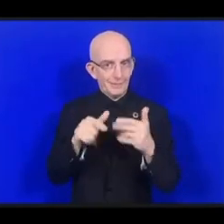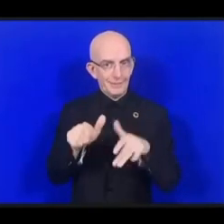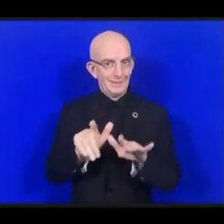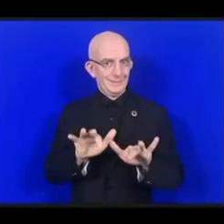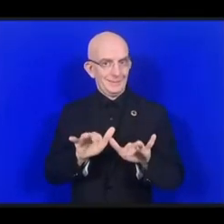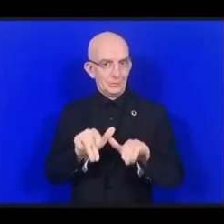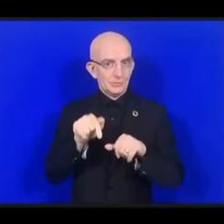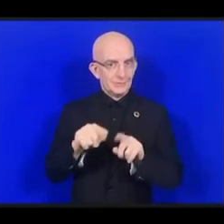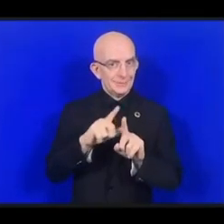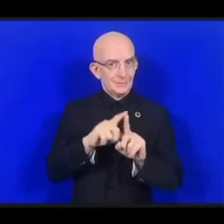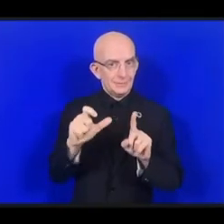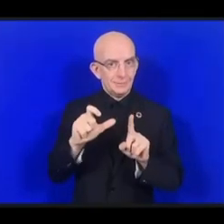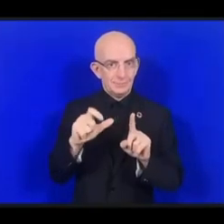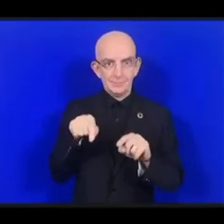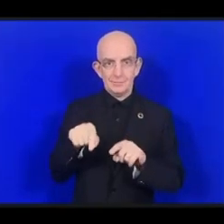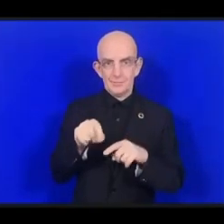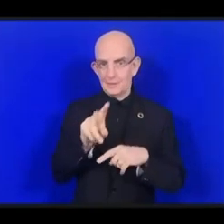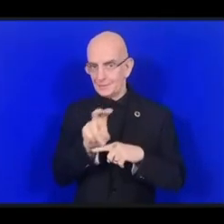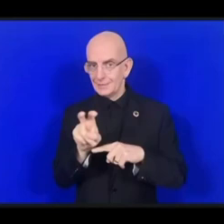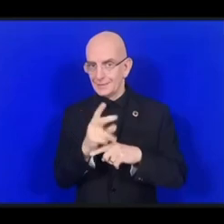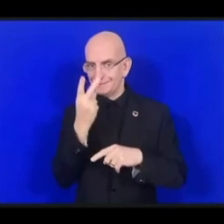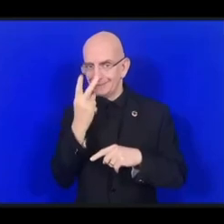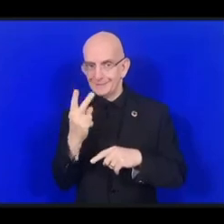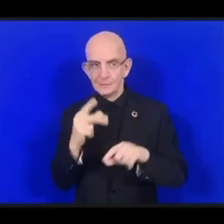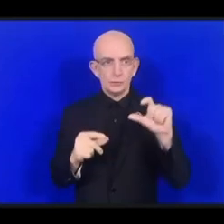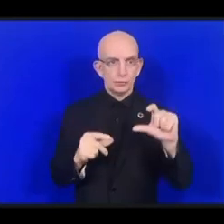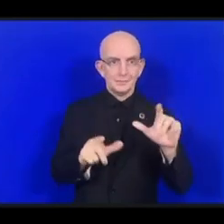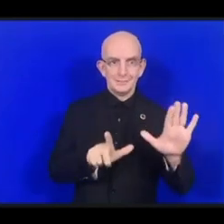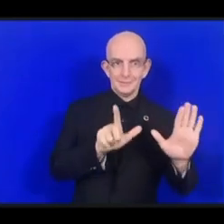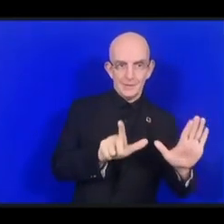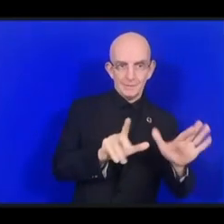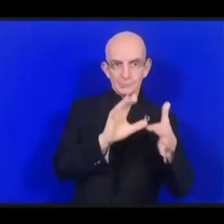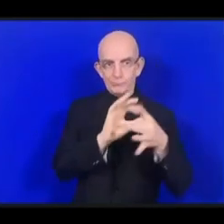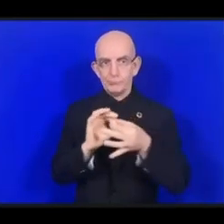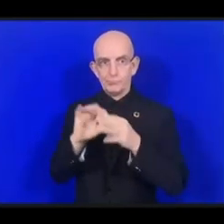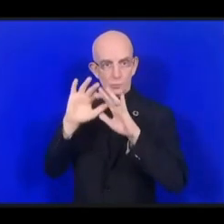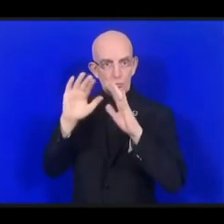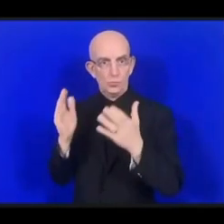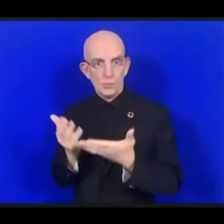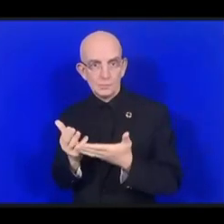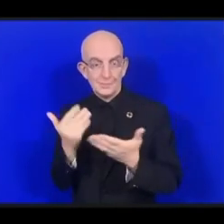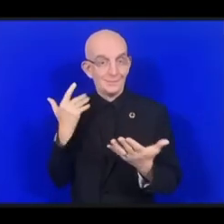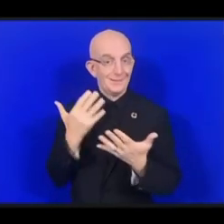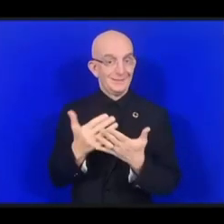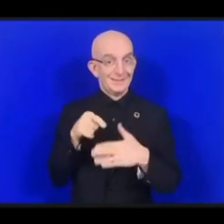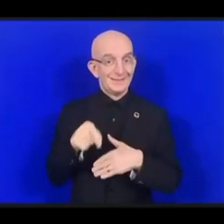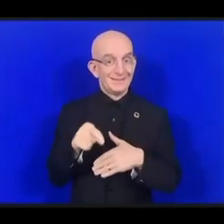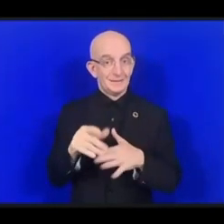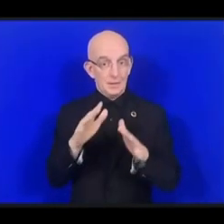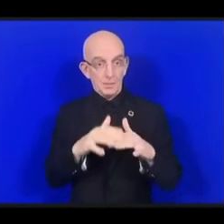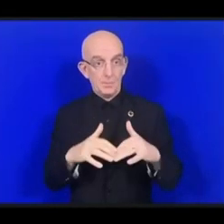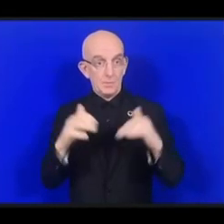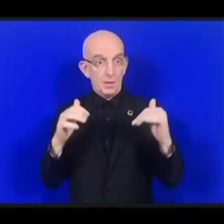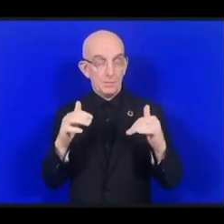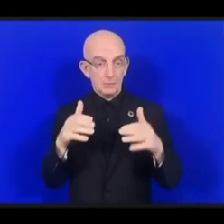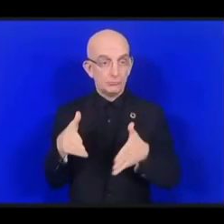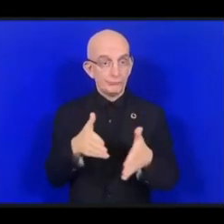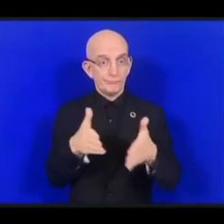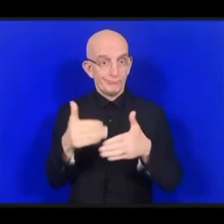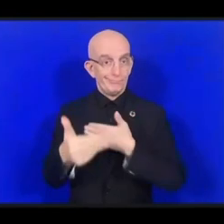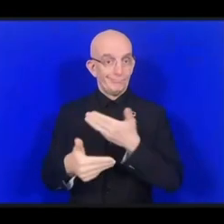参加がありましたG7の諸国もそうですしそれ以外の政府ステークホルダーブリックス